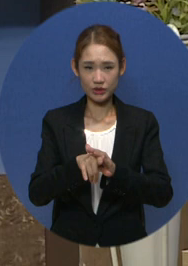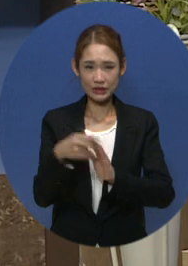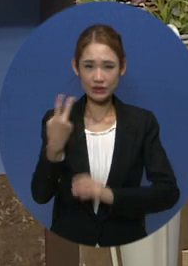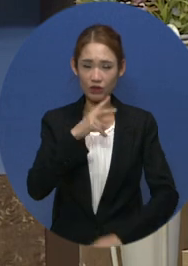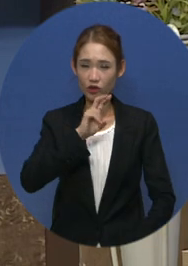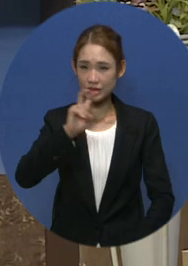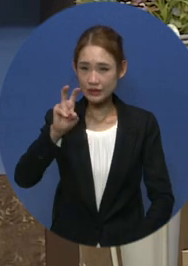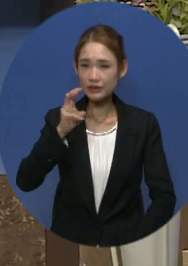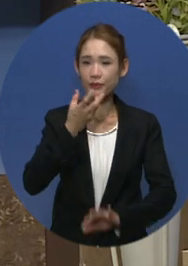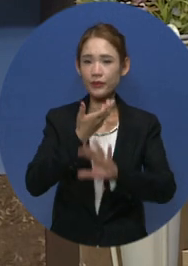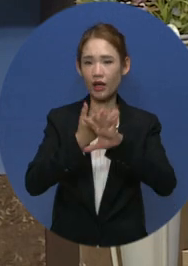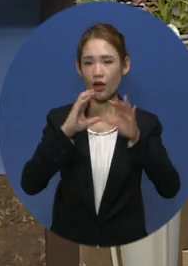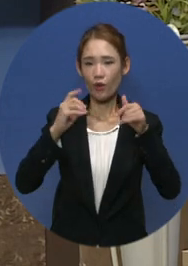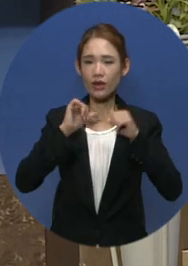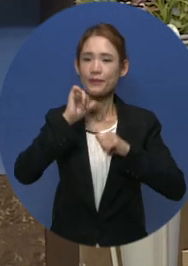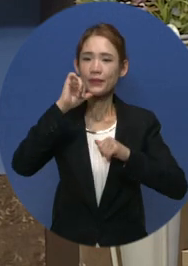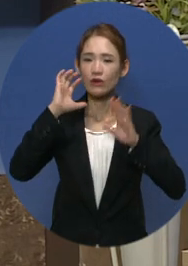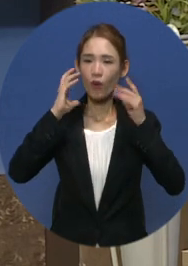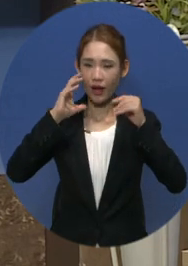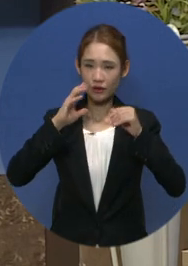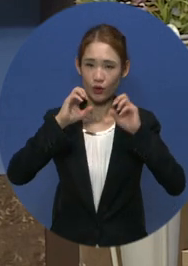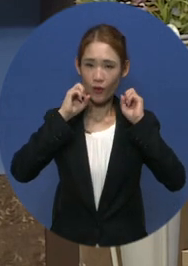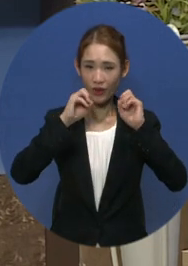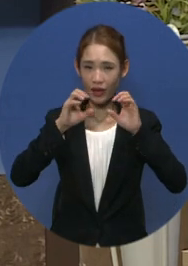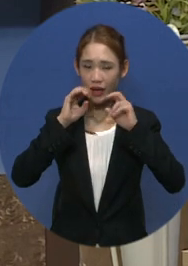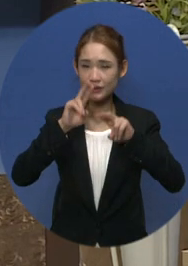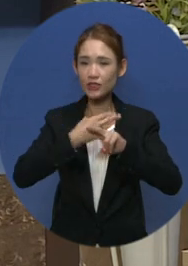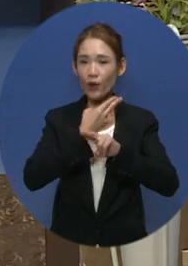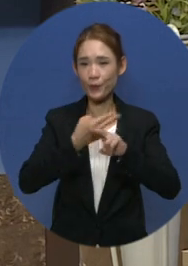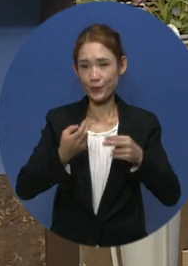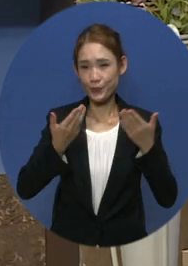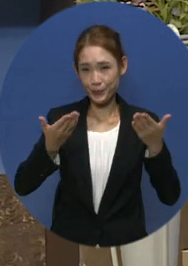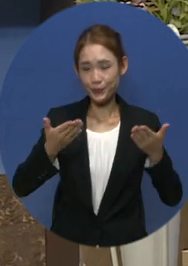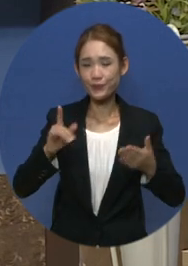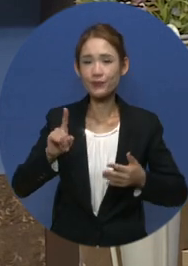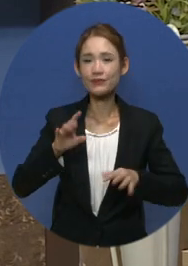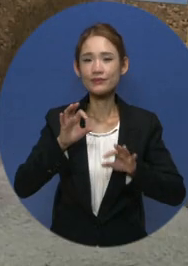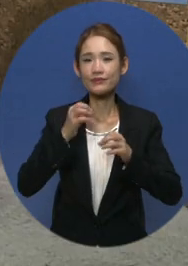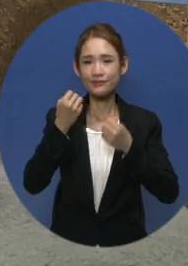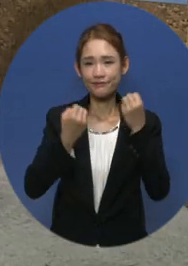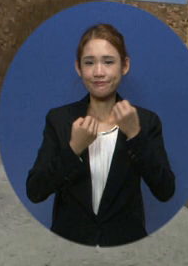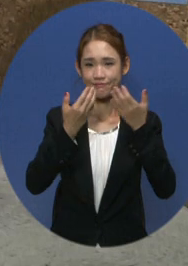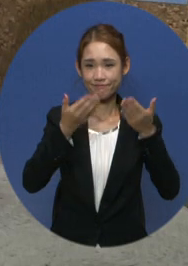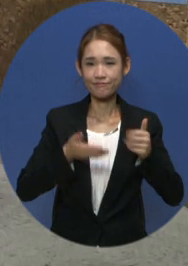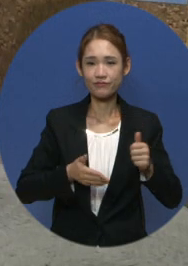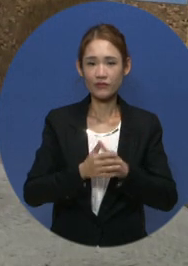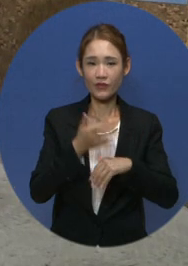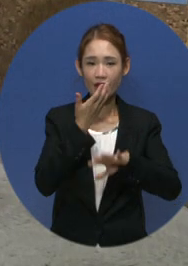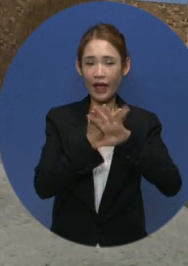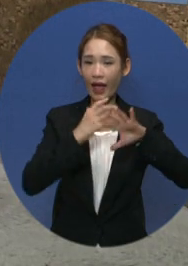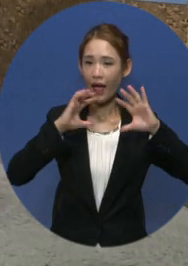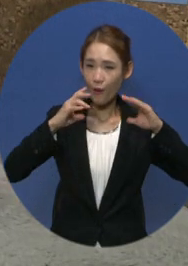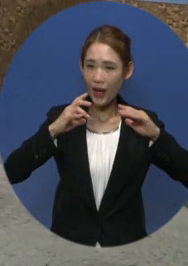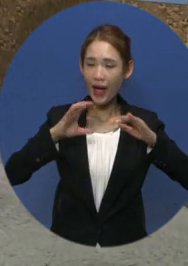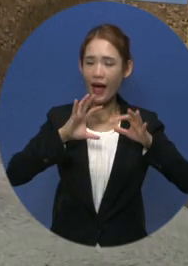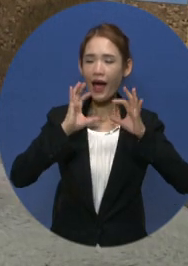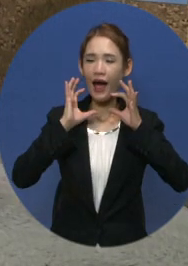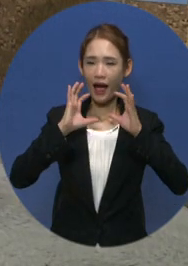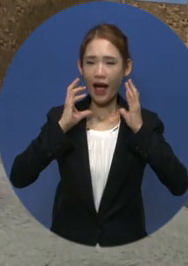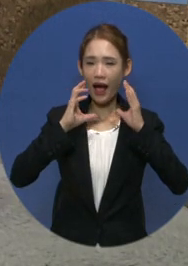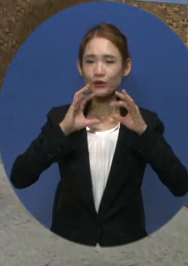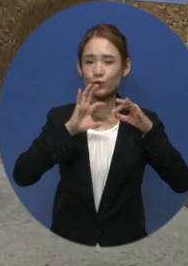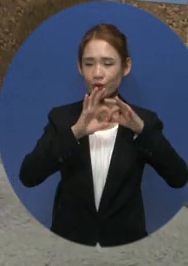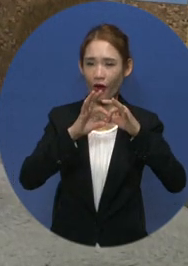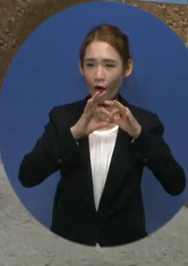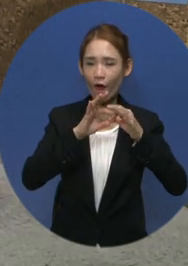해외 빈곤 아동 선물 캠페인도 네. 진행하고 계시더라고요. 네. 네. 이 캠페인에 대해서도 네. 또 한 말씀 해주시죠. 저희가 해외 아동 결연 사업을 하고 있는데요. 네.